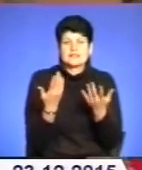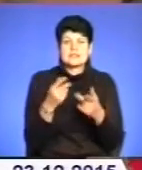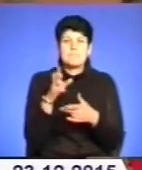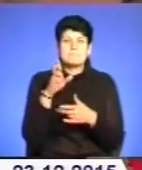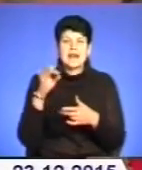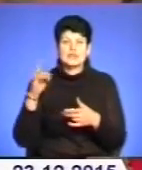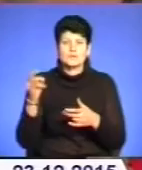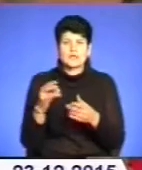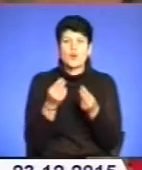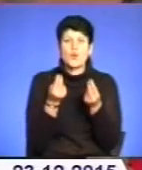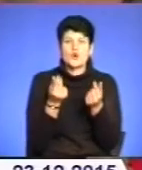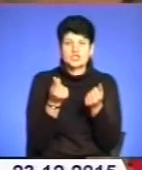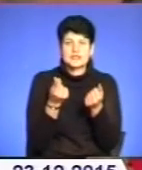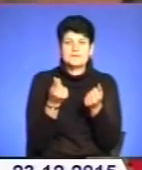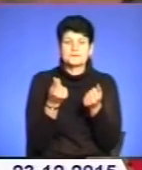суму коштів. І ми